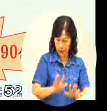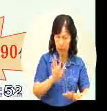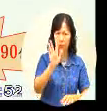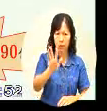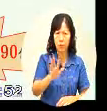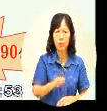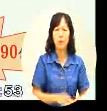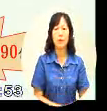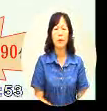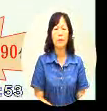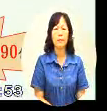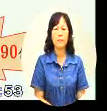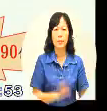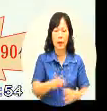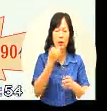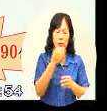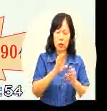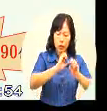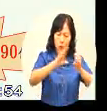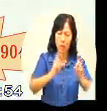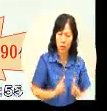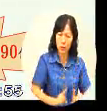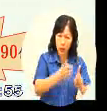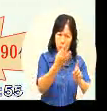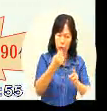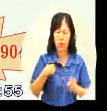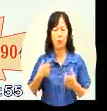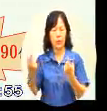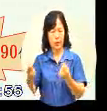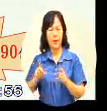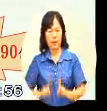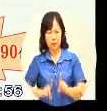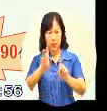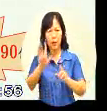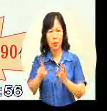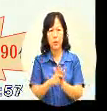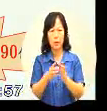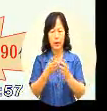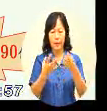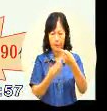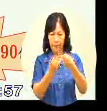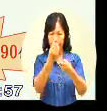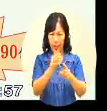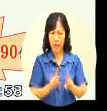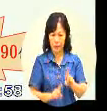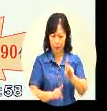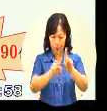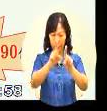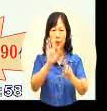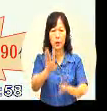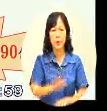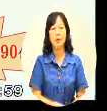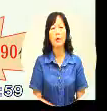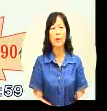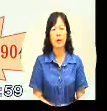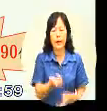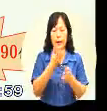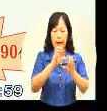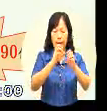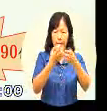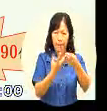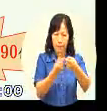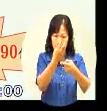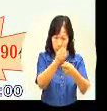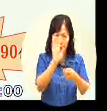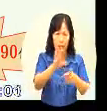告限值涨多少，我公告地价就涨多少，维持一定的比例。那个比例我刚刚跟各位报告过，